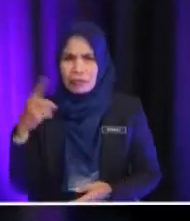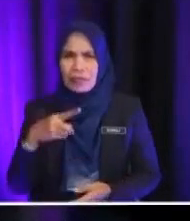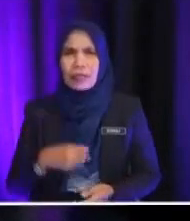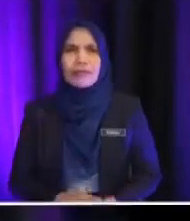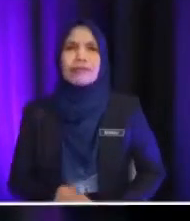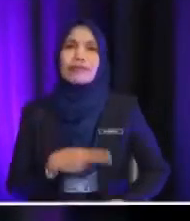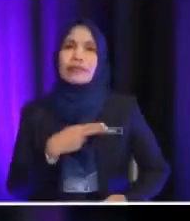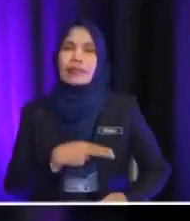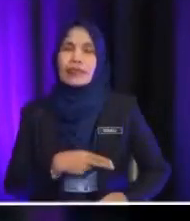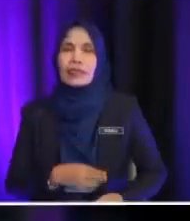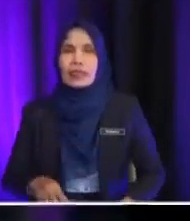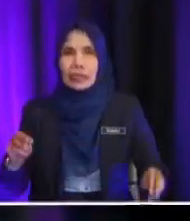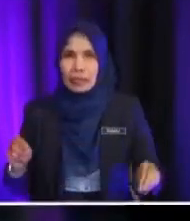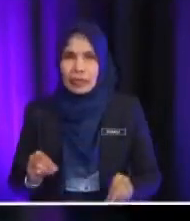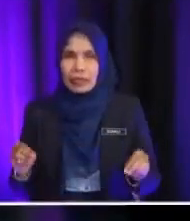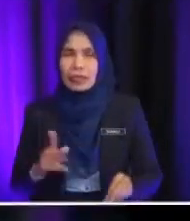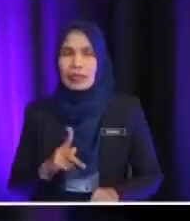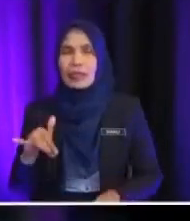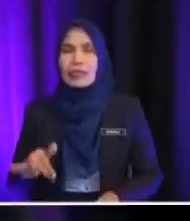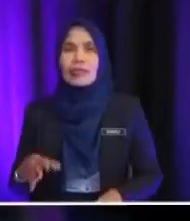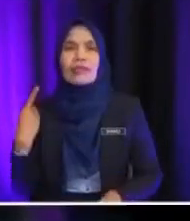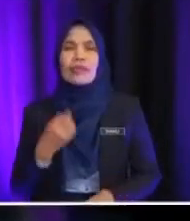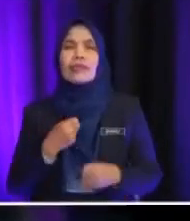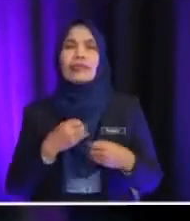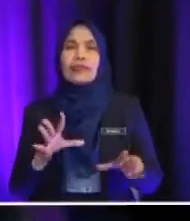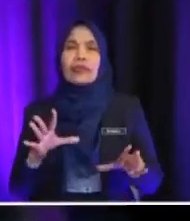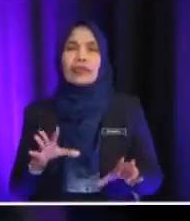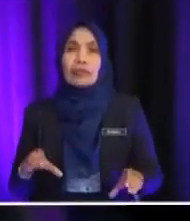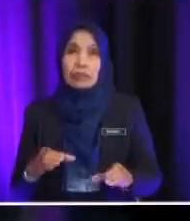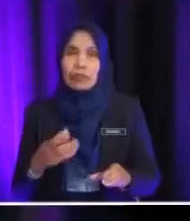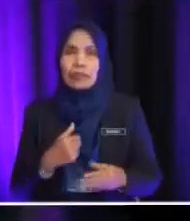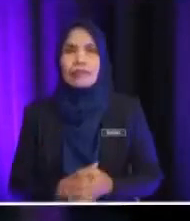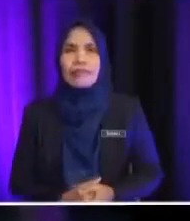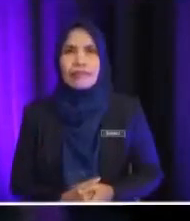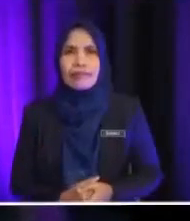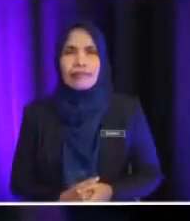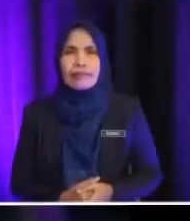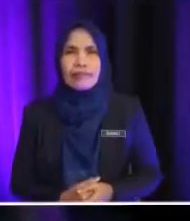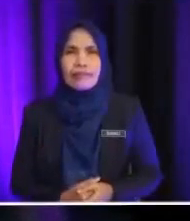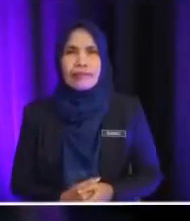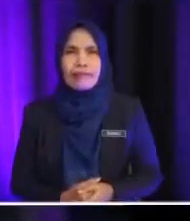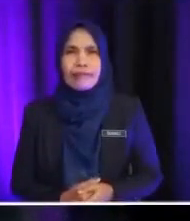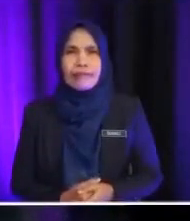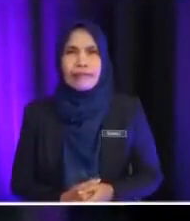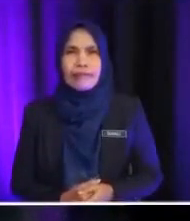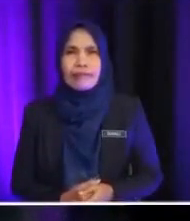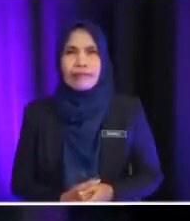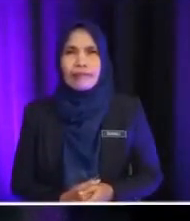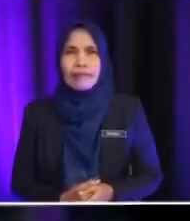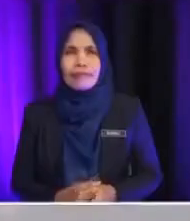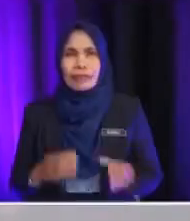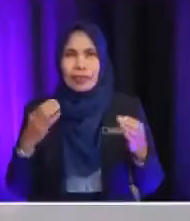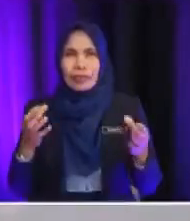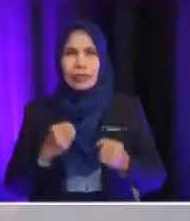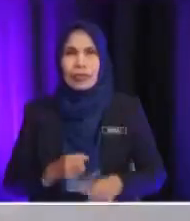hasil masakan yang kita dah buat tadi dan juga cikgu dah sediakan. Siap-siaplah. Okey, cikgu nak bagi